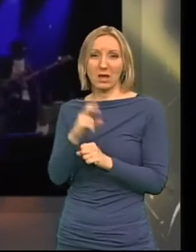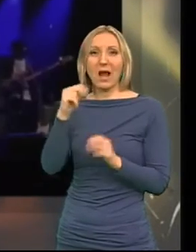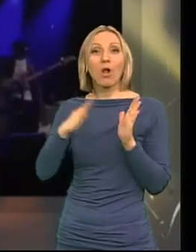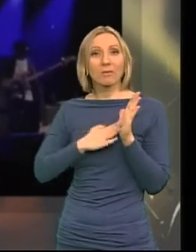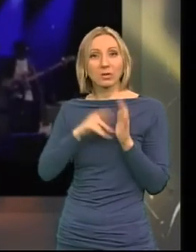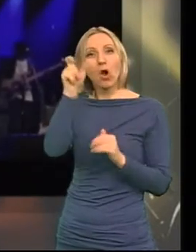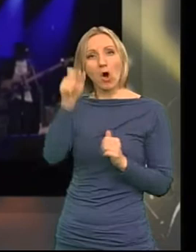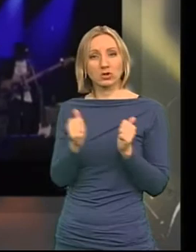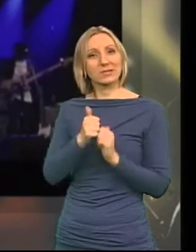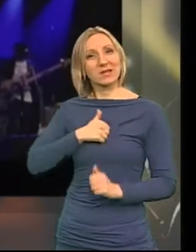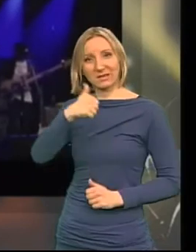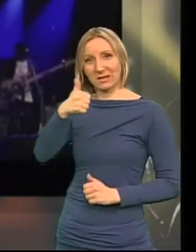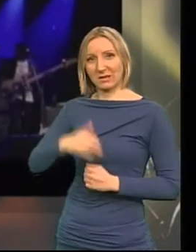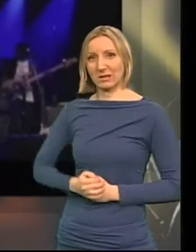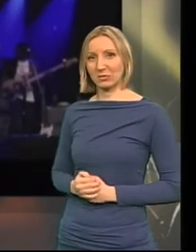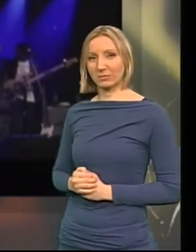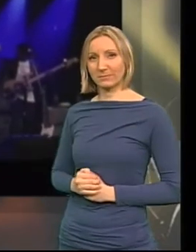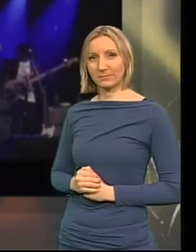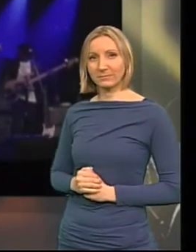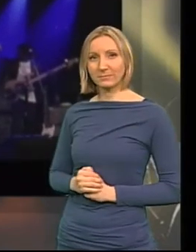Midon, osoba sa integritetom.